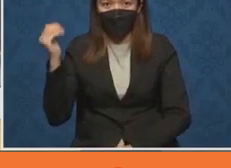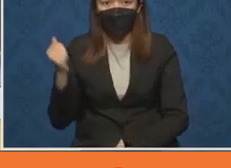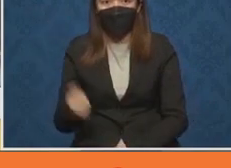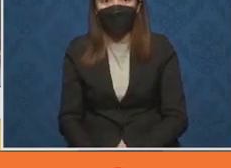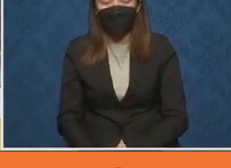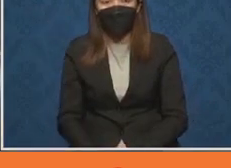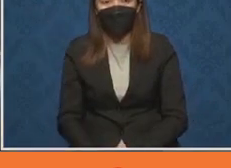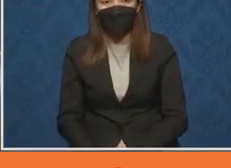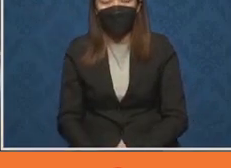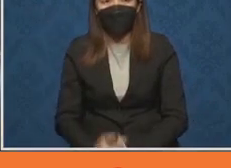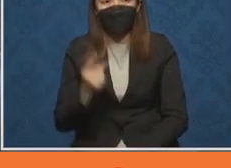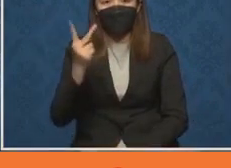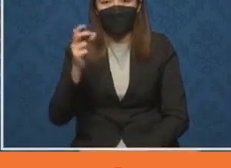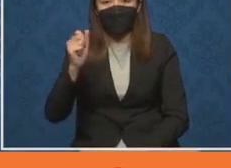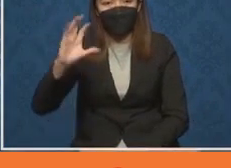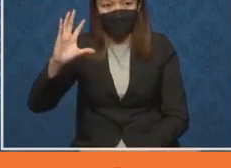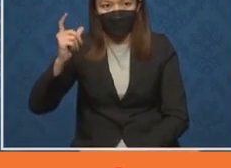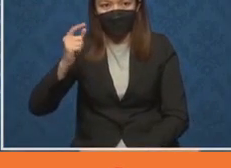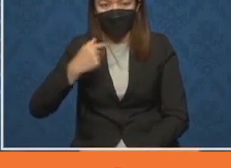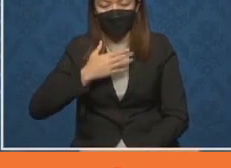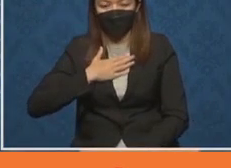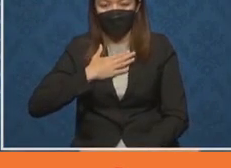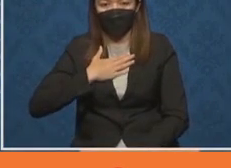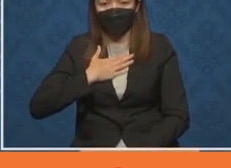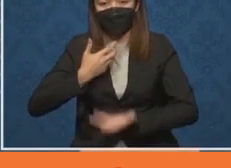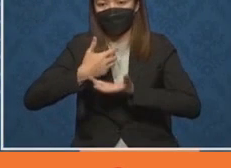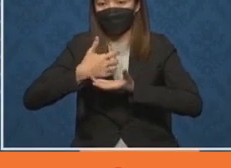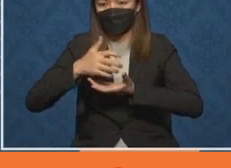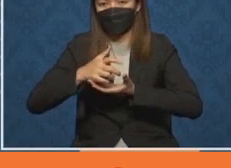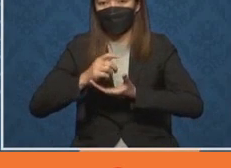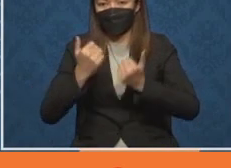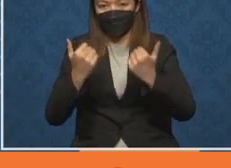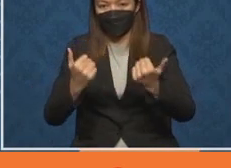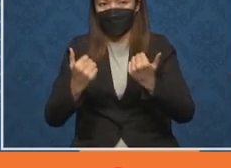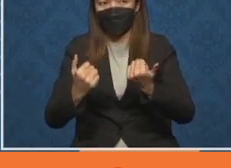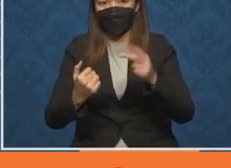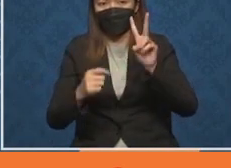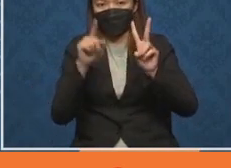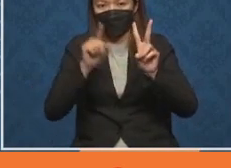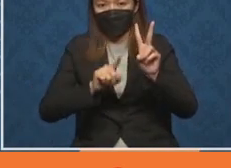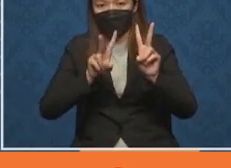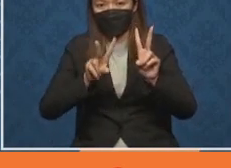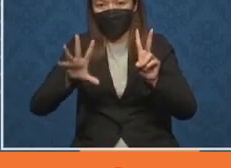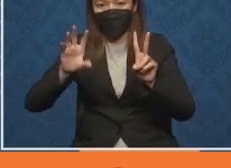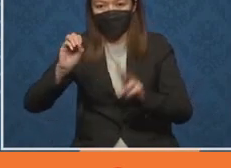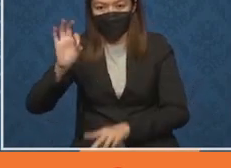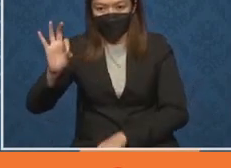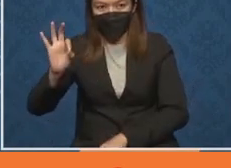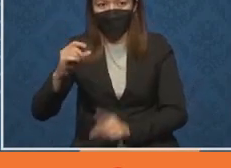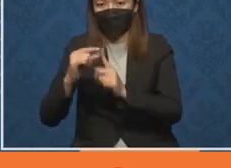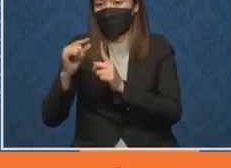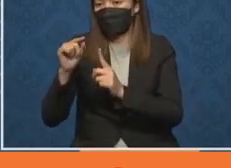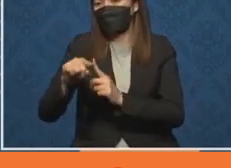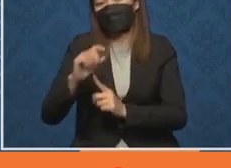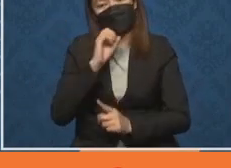คำสั่งขอสชอ ที่ผมจะมาลงลลเอียดในวันนี้คือคำสั่งที่ 2 ทับ 2559 ซึงผมขอเรกวาคำสั่งข